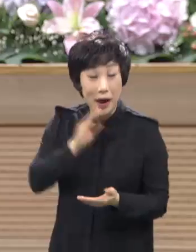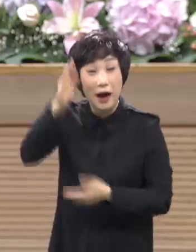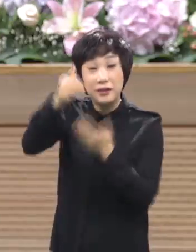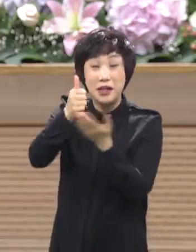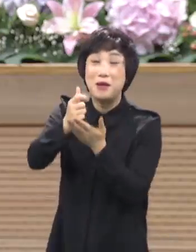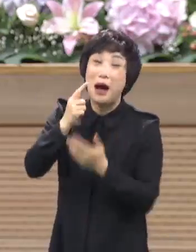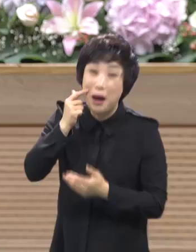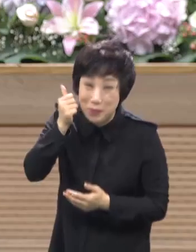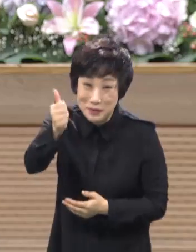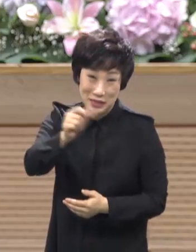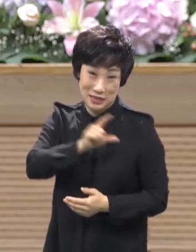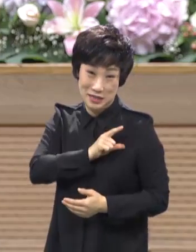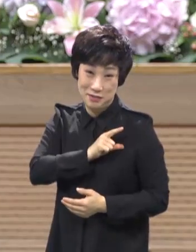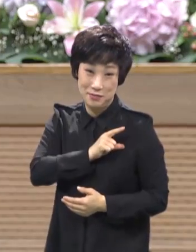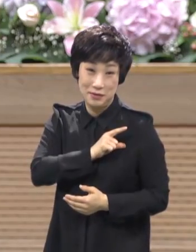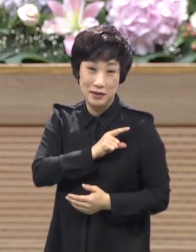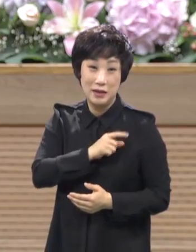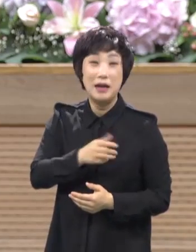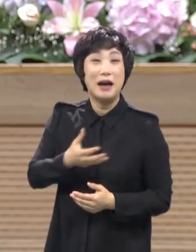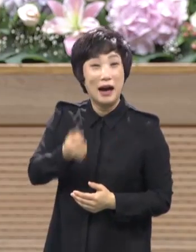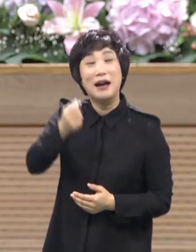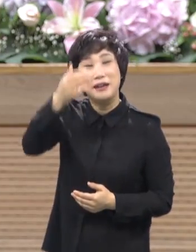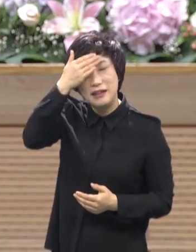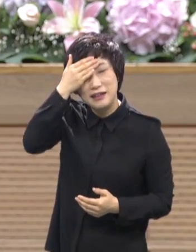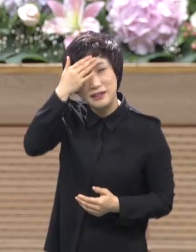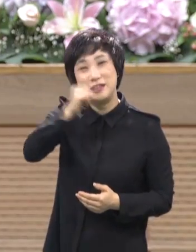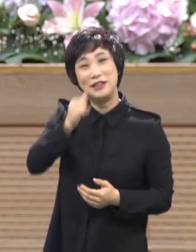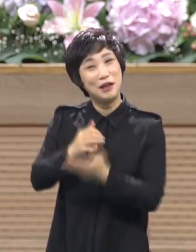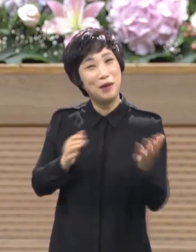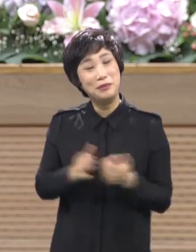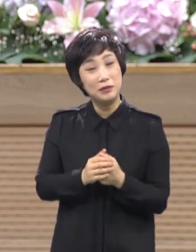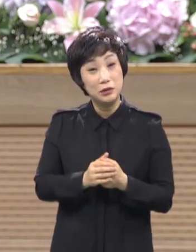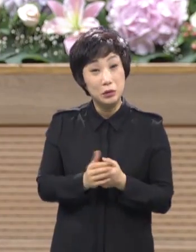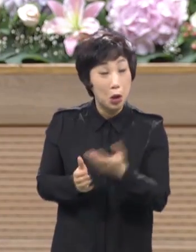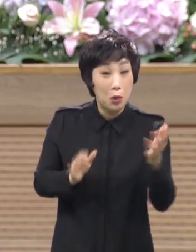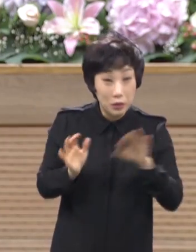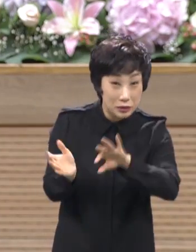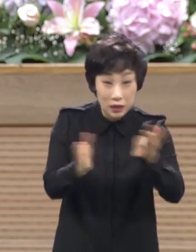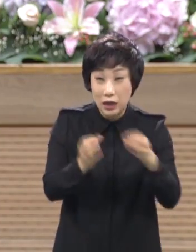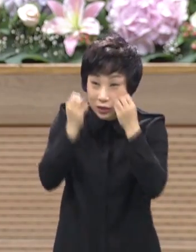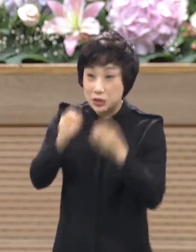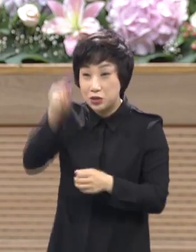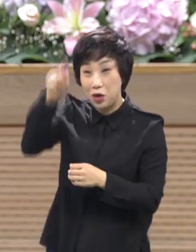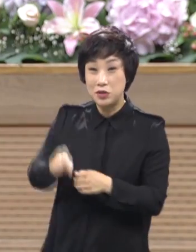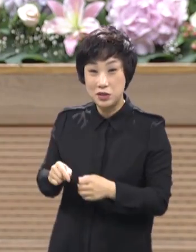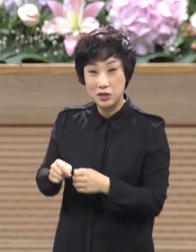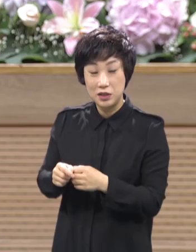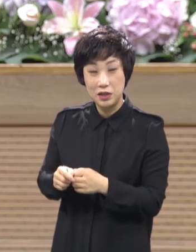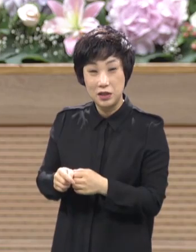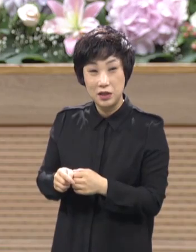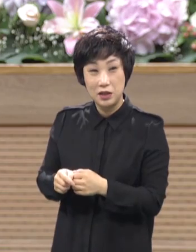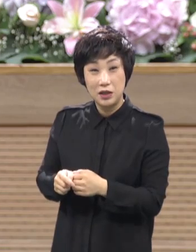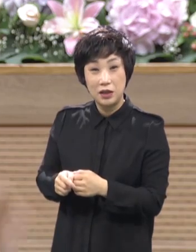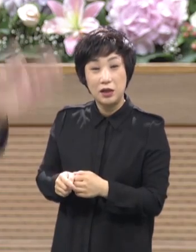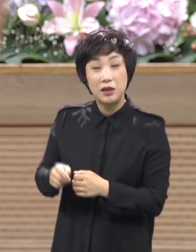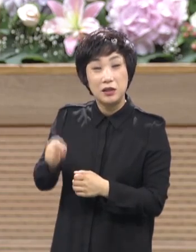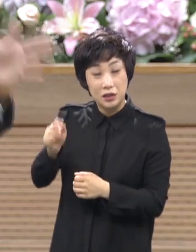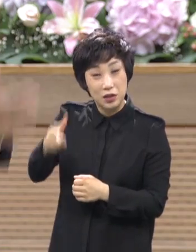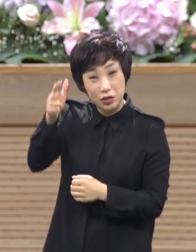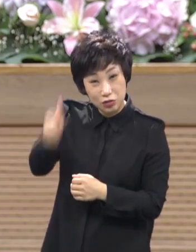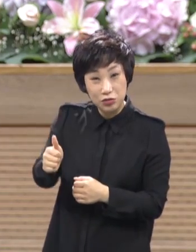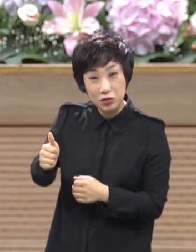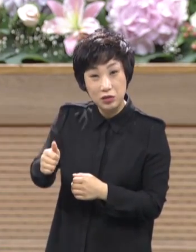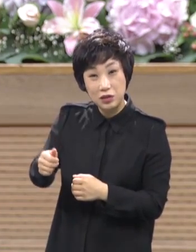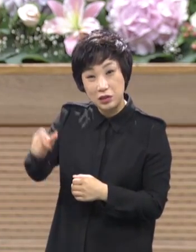하나님 아버지의 이름이 쓴 것이 있도다. 거기 신천지 대장 이름 쓴 것이 있다고 말은 안 했다는.